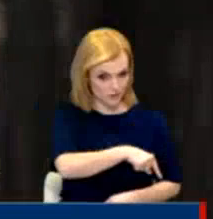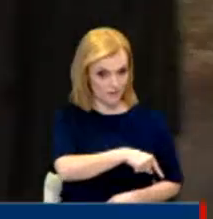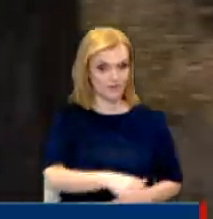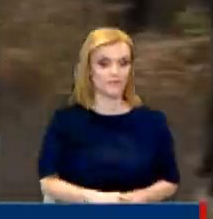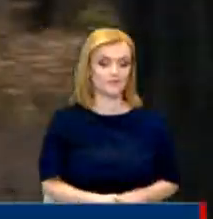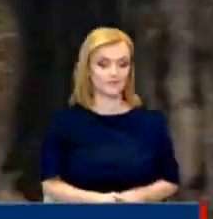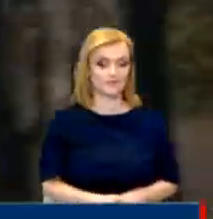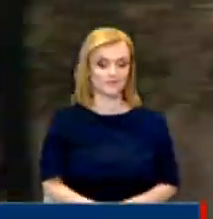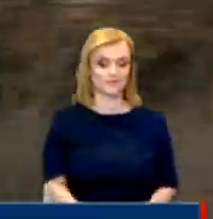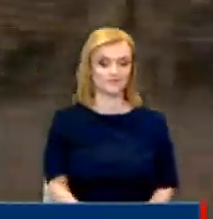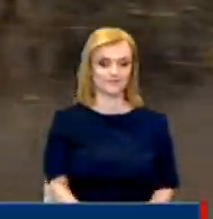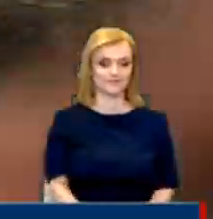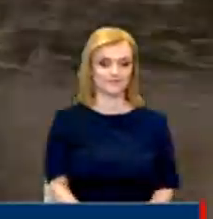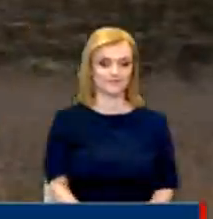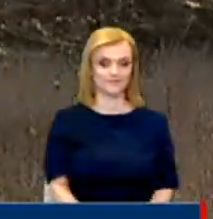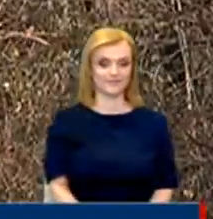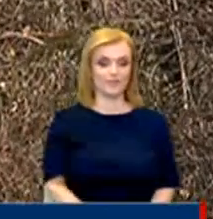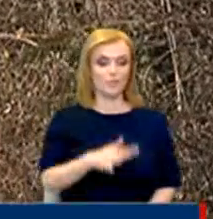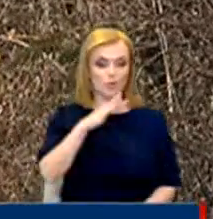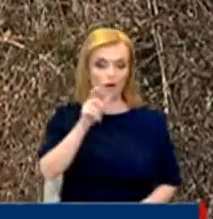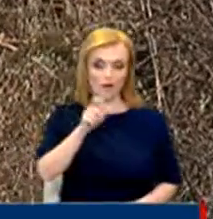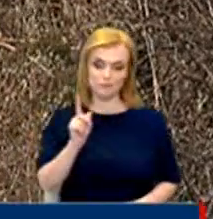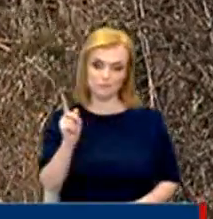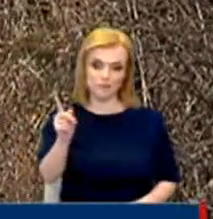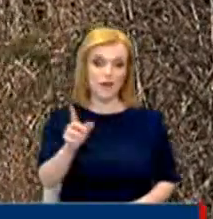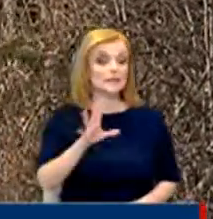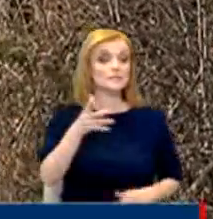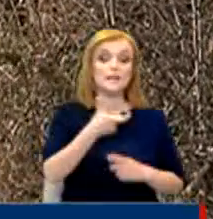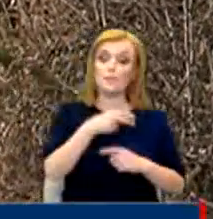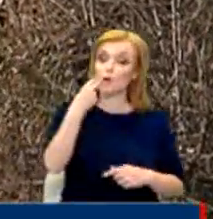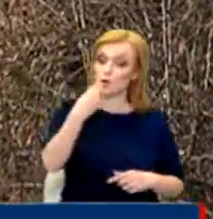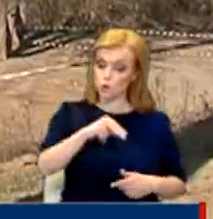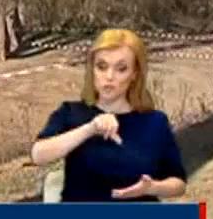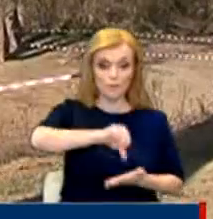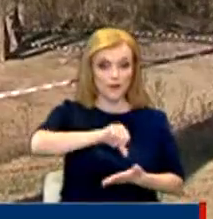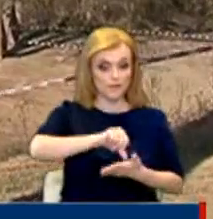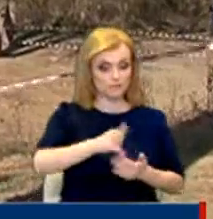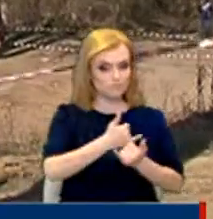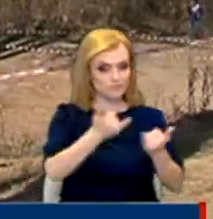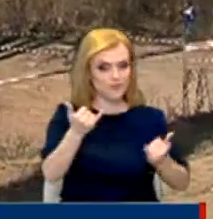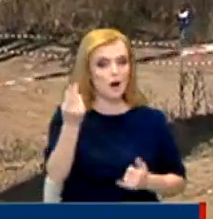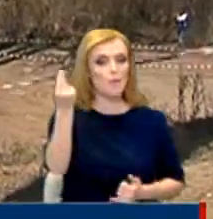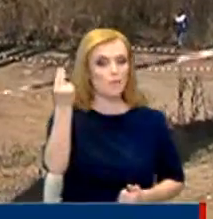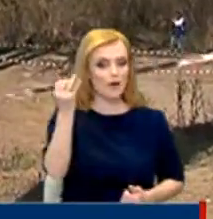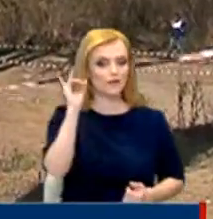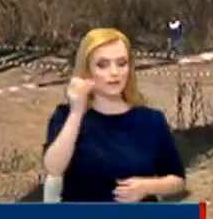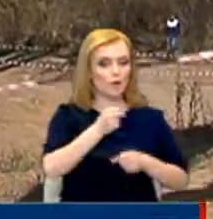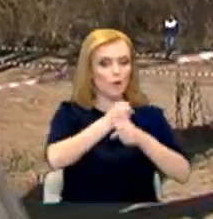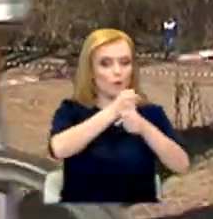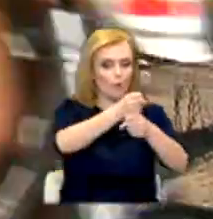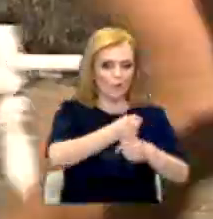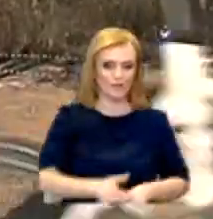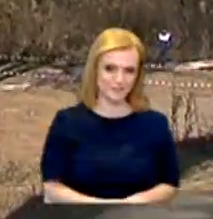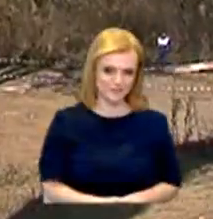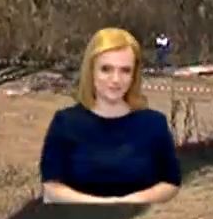oameni care sunt prin tot traseul. Cei mai buni dintre participanți au primit cupe și bani. Campionatul național de